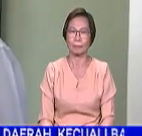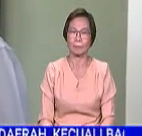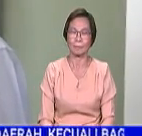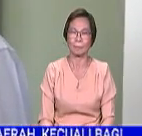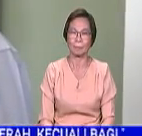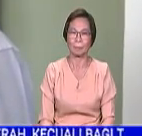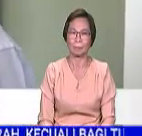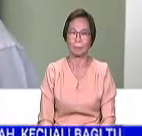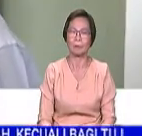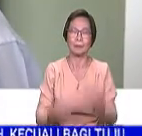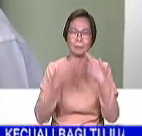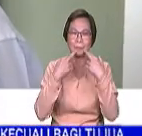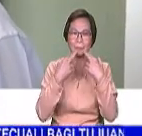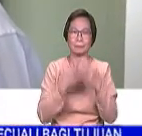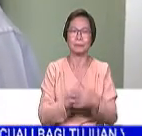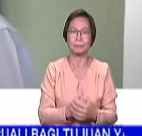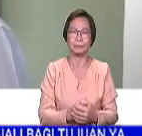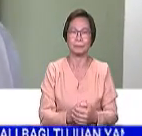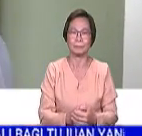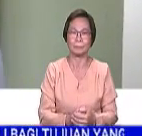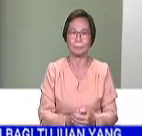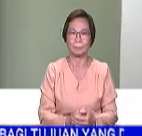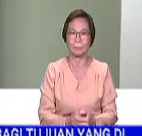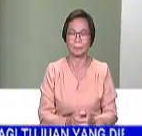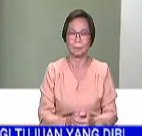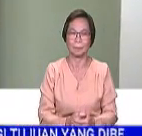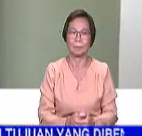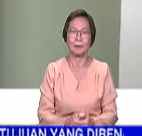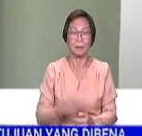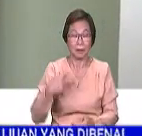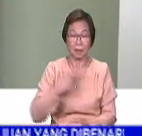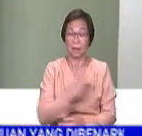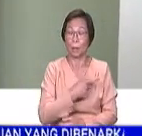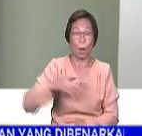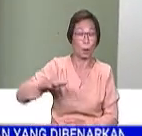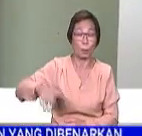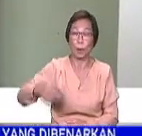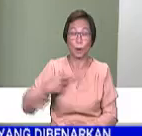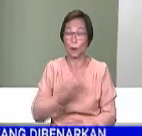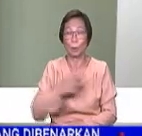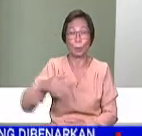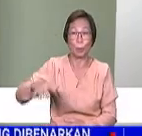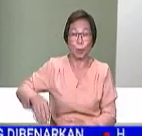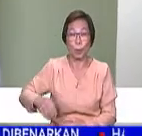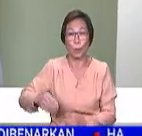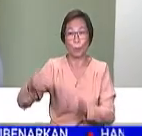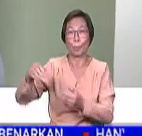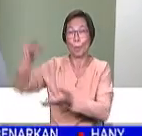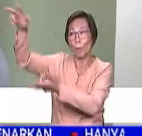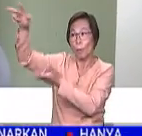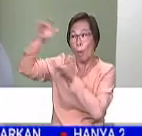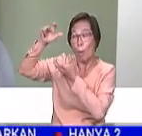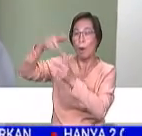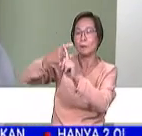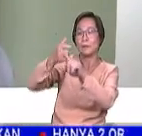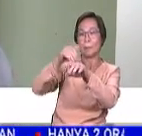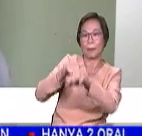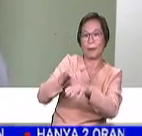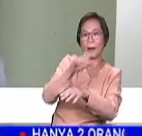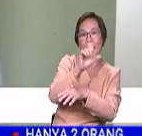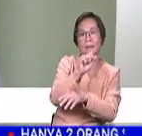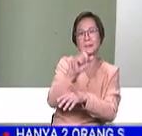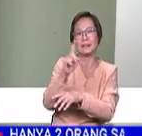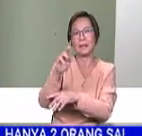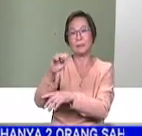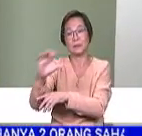secara semuanya Saya tidak banget bahwa ditelaga ada keterlibatan ya kita belum menerima kabar rumah tersebut secara resmi kepada pihak